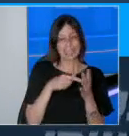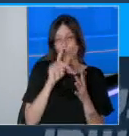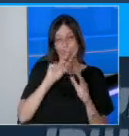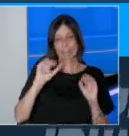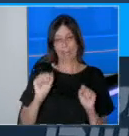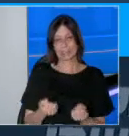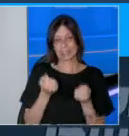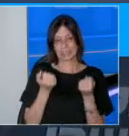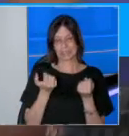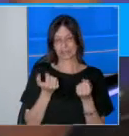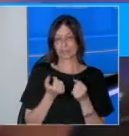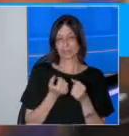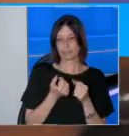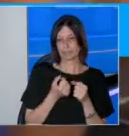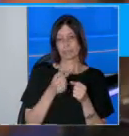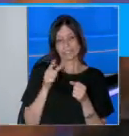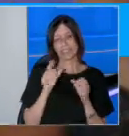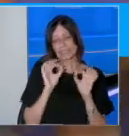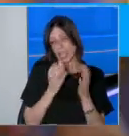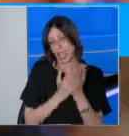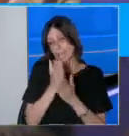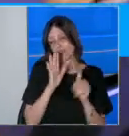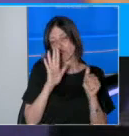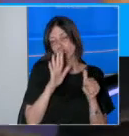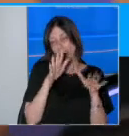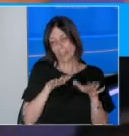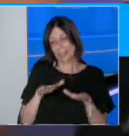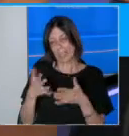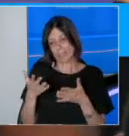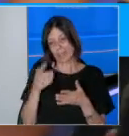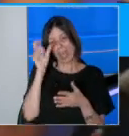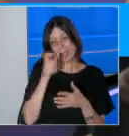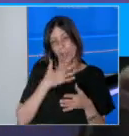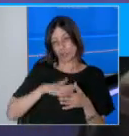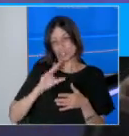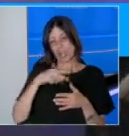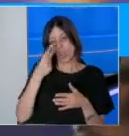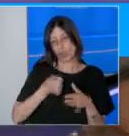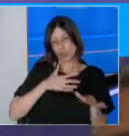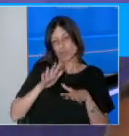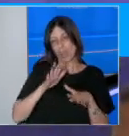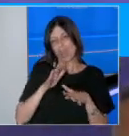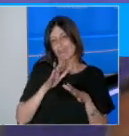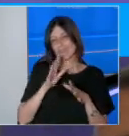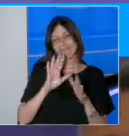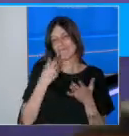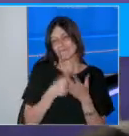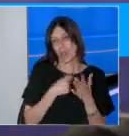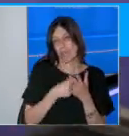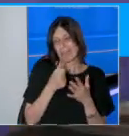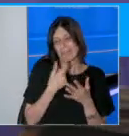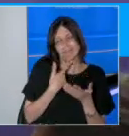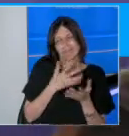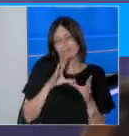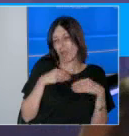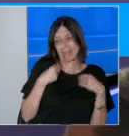יתאמץ. זו האמת, שישה מנדטים, בן אדם רוצה להיות ראש ממשלה בכל מחיר, תמות נפשי עם